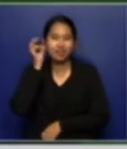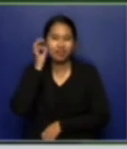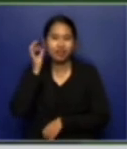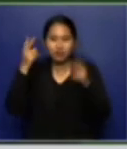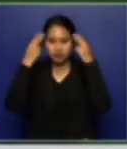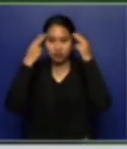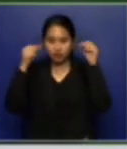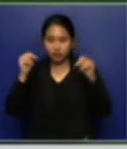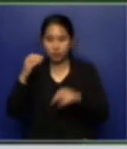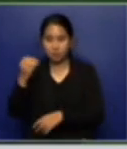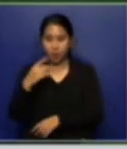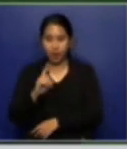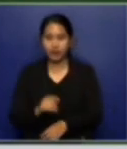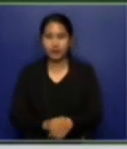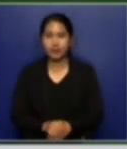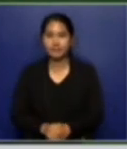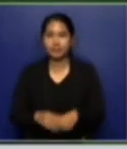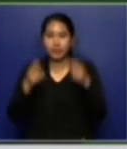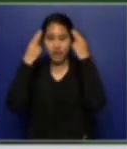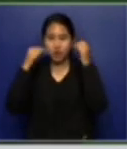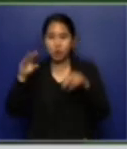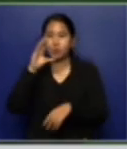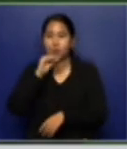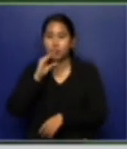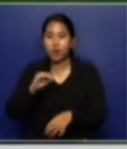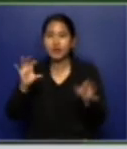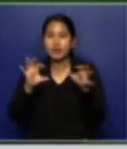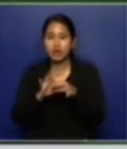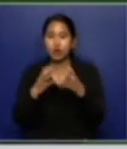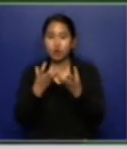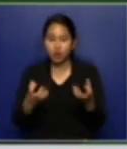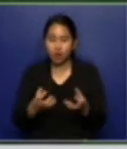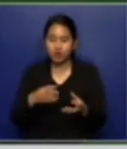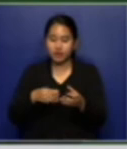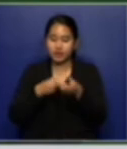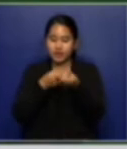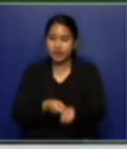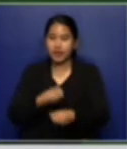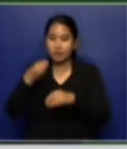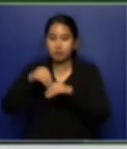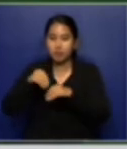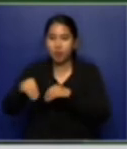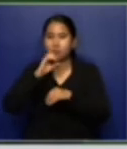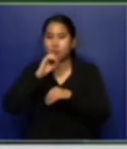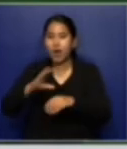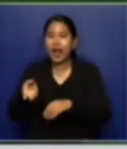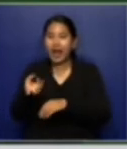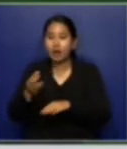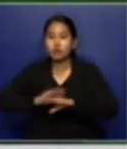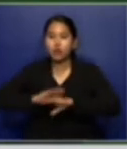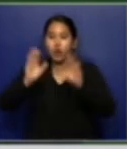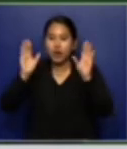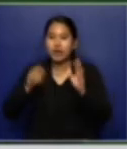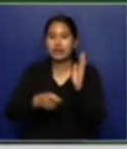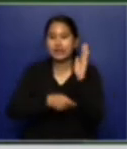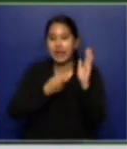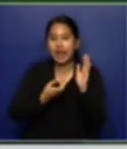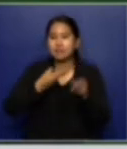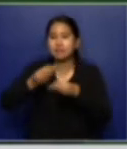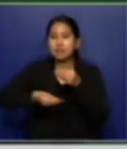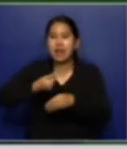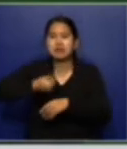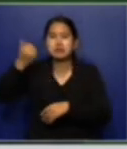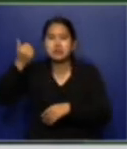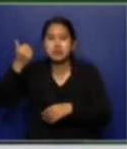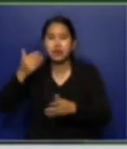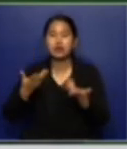าท่านนายกปรามเรื่องการปลูกสินค้าเกษตรไม่ว่าจะบอกว่าให้เลิกปลูกข้าวให้เอายางไปขายดาวอังคารนะ